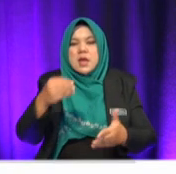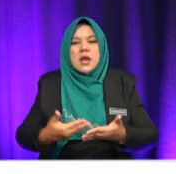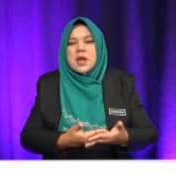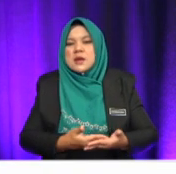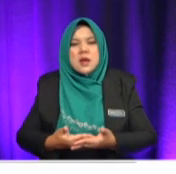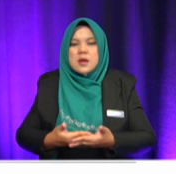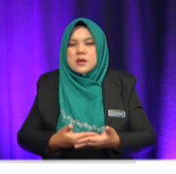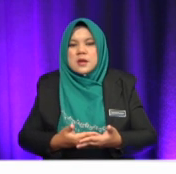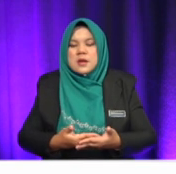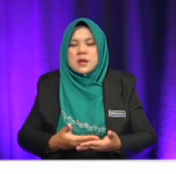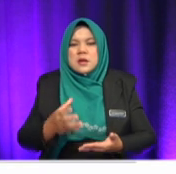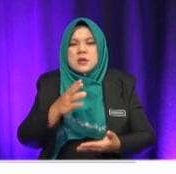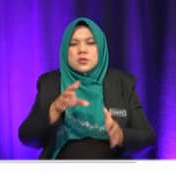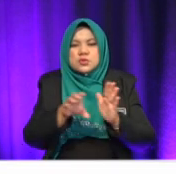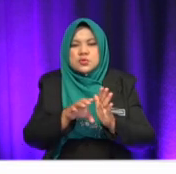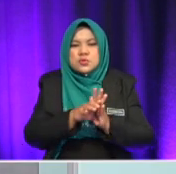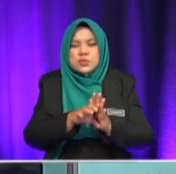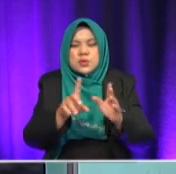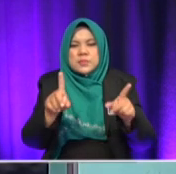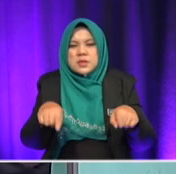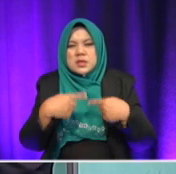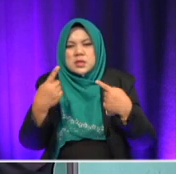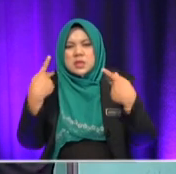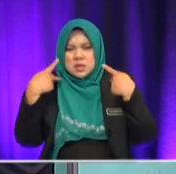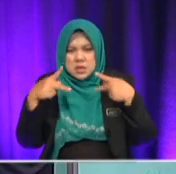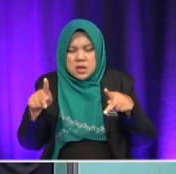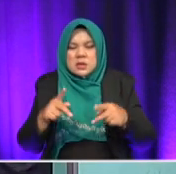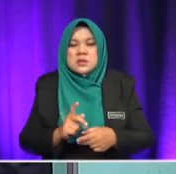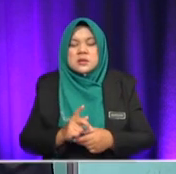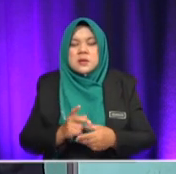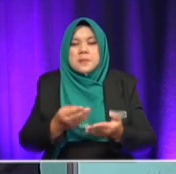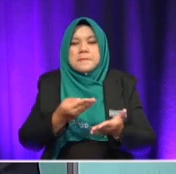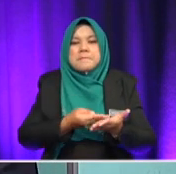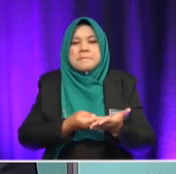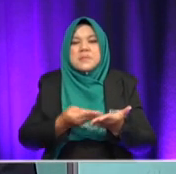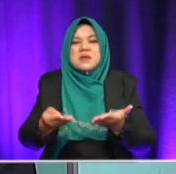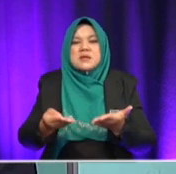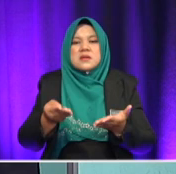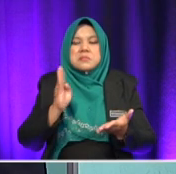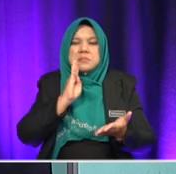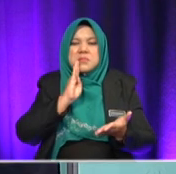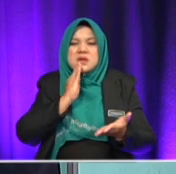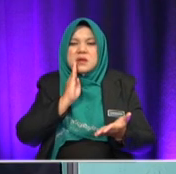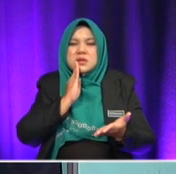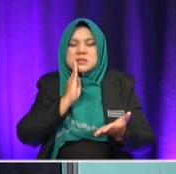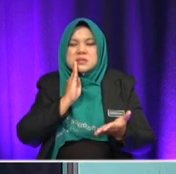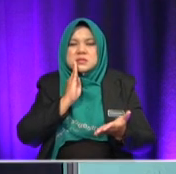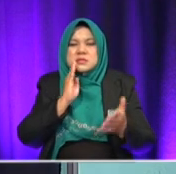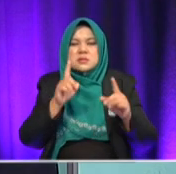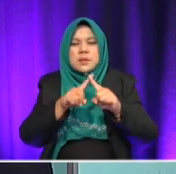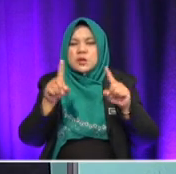tidak mampu membayarnya contohnya ya kan beli beras tak dapat bahaya Ya